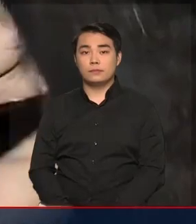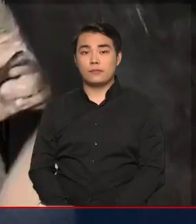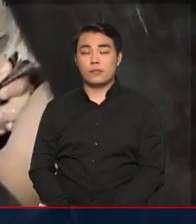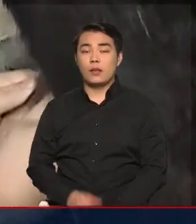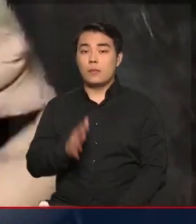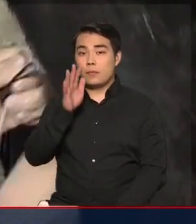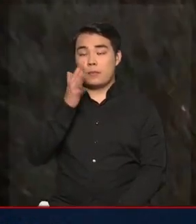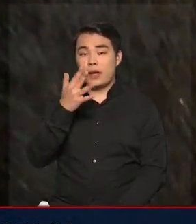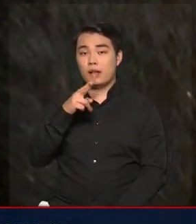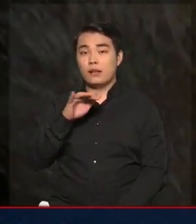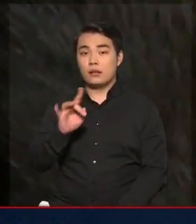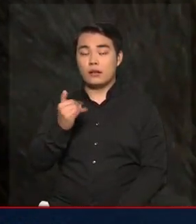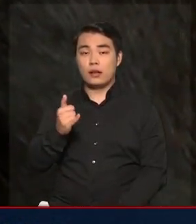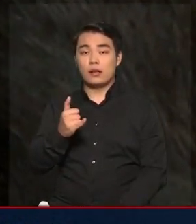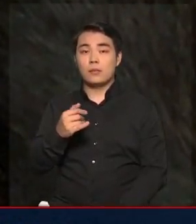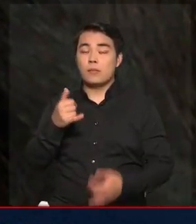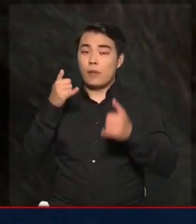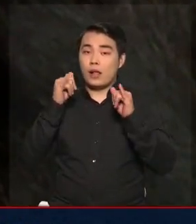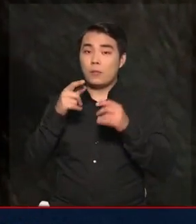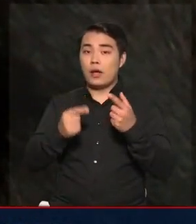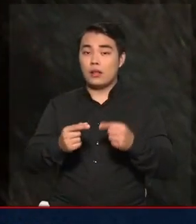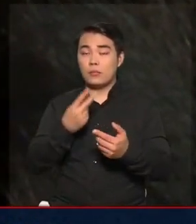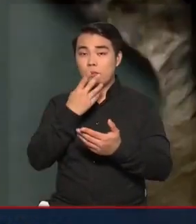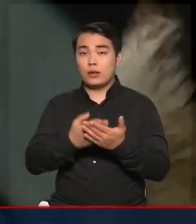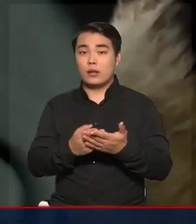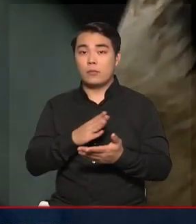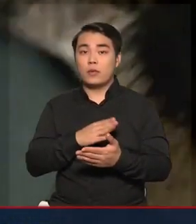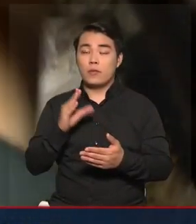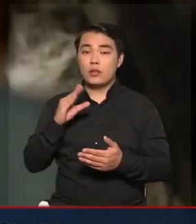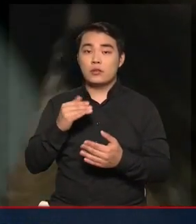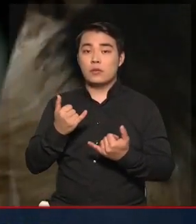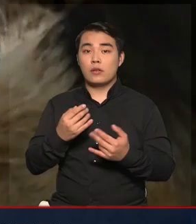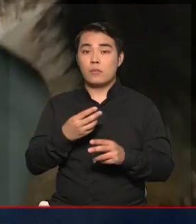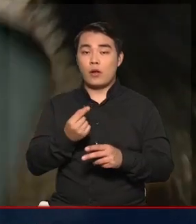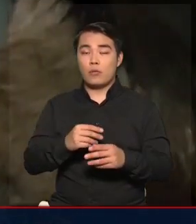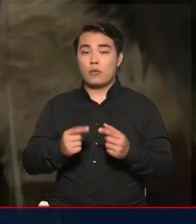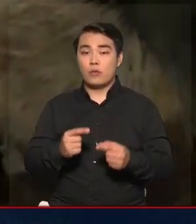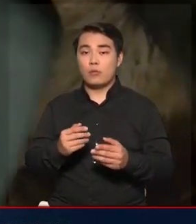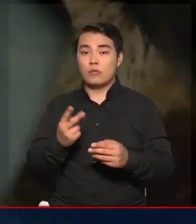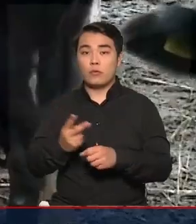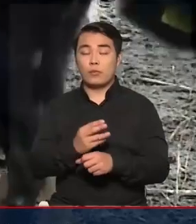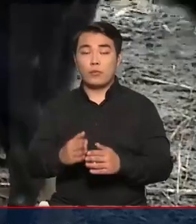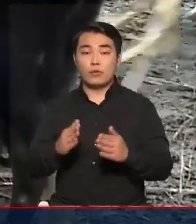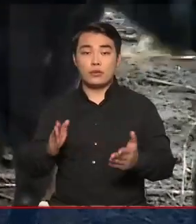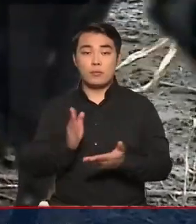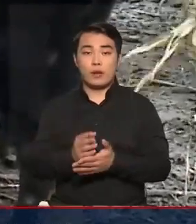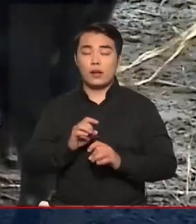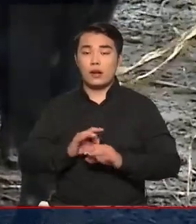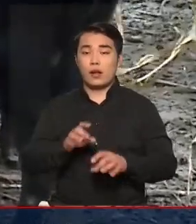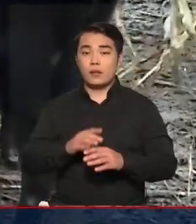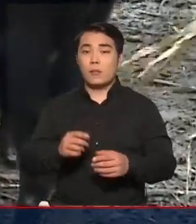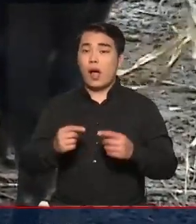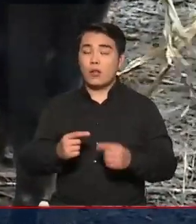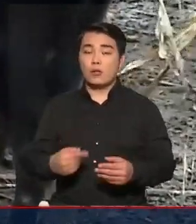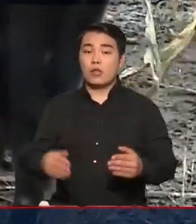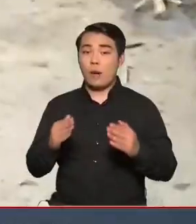5 литров парного молока – это дневной удой. Вечерние буренки дают вдвое больше, рассказывает Айнур Кожанова. Молоко